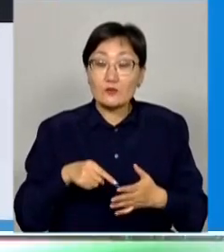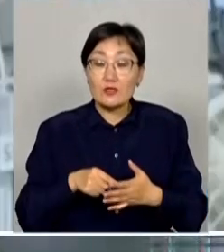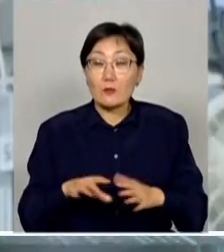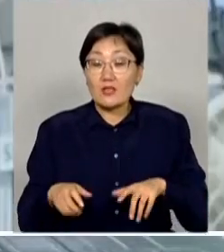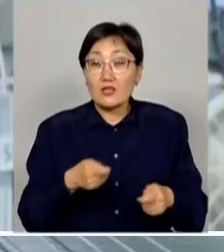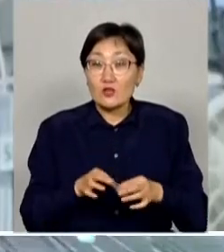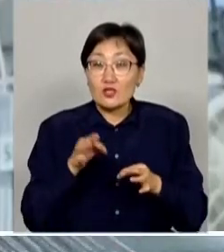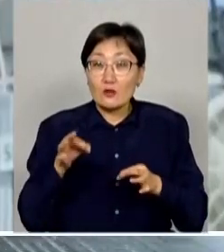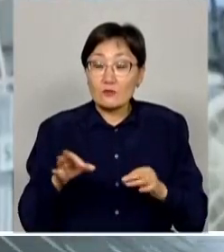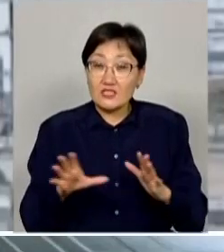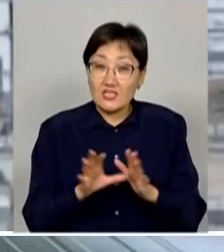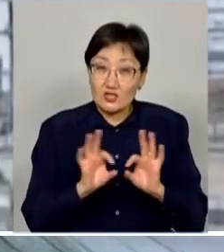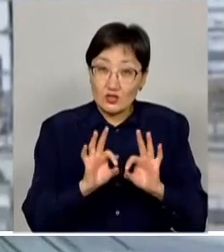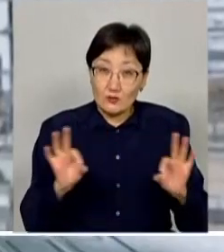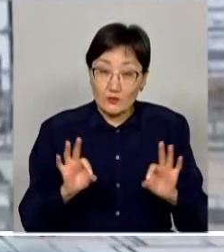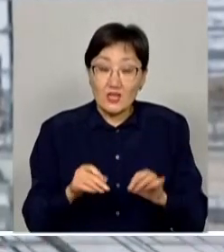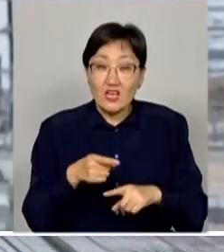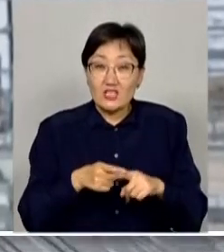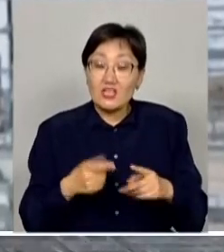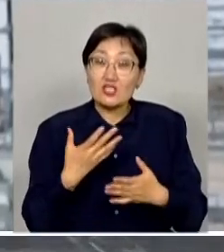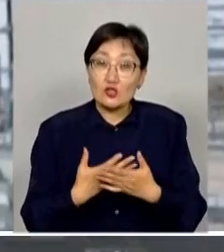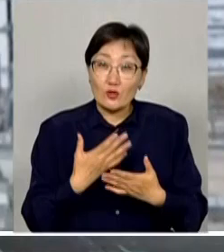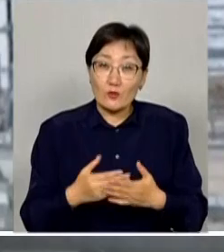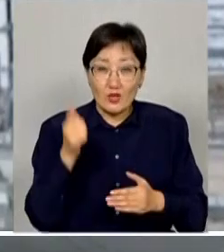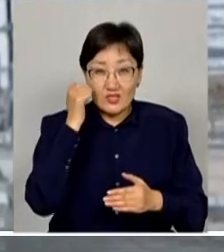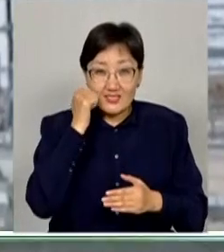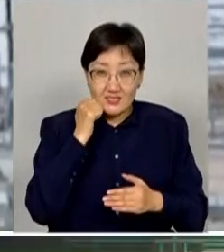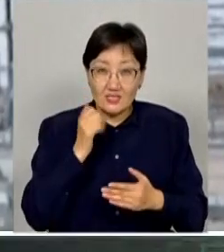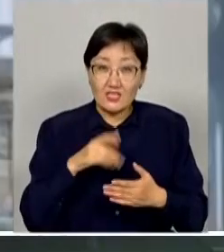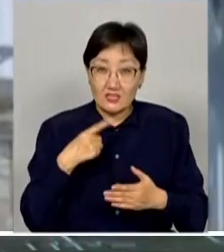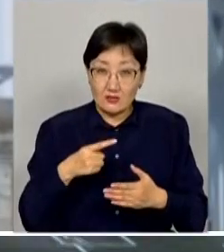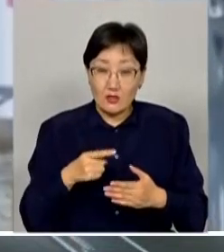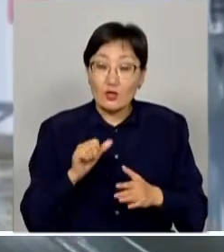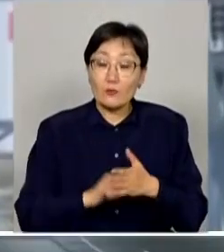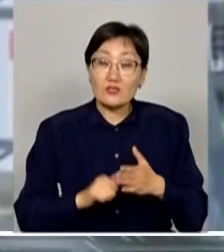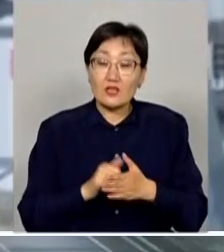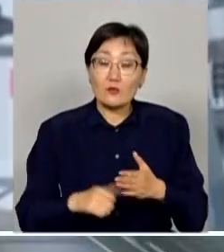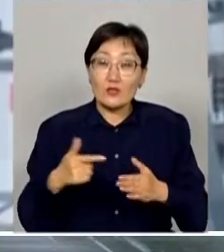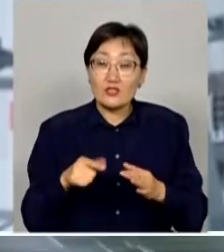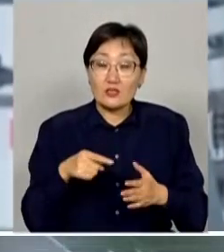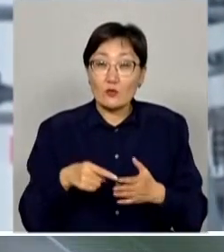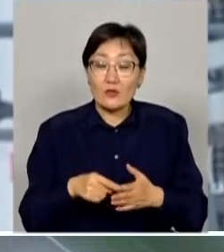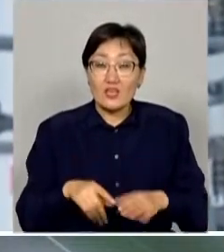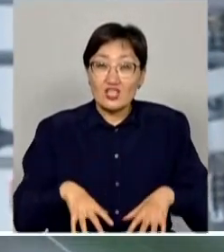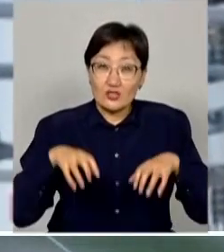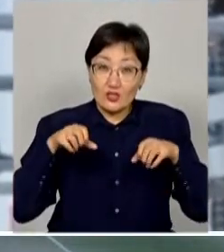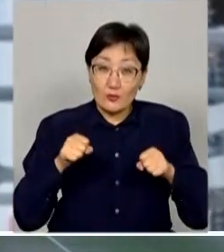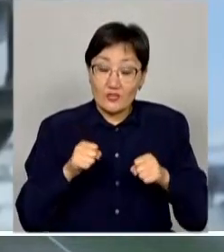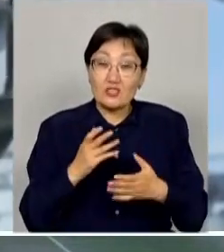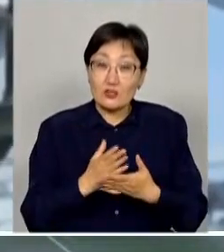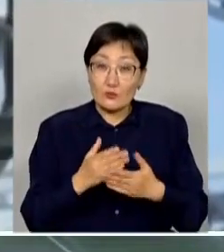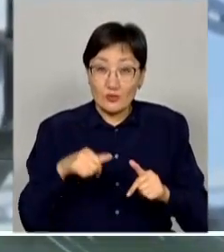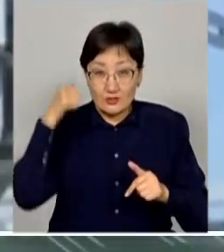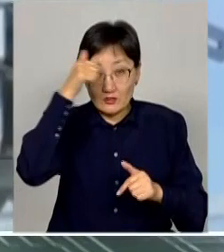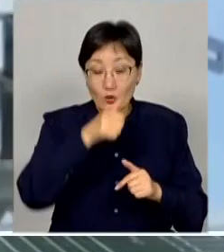Президент аймақтағы электр желісінің жартысына жуығы әбден ескірген деді. Салдарынан Атырауда жарық жиі сөніп қалады екен.